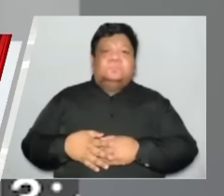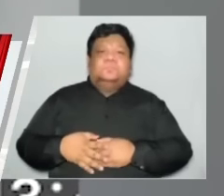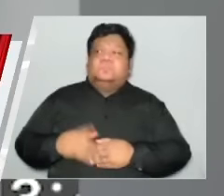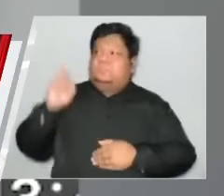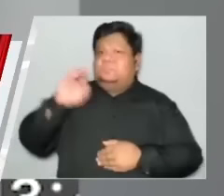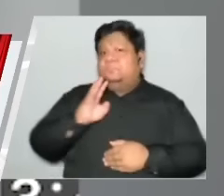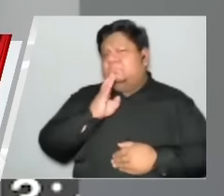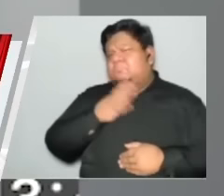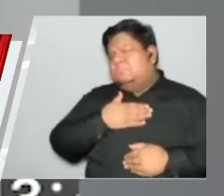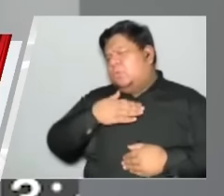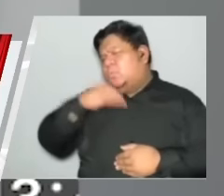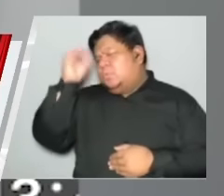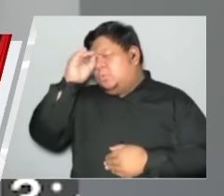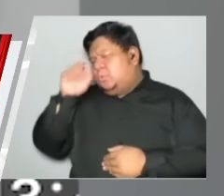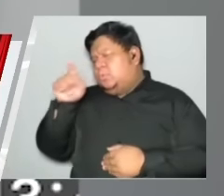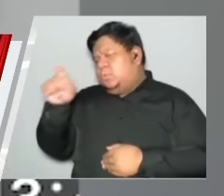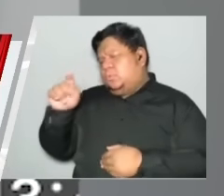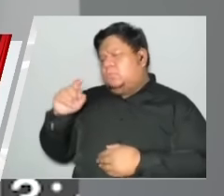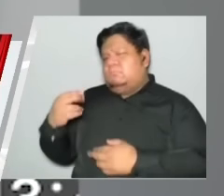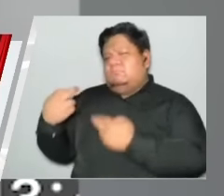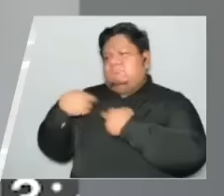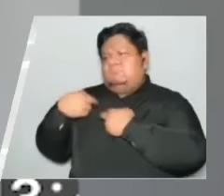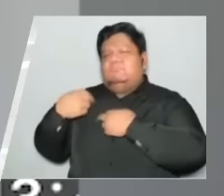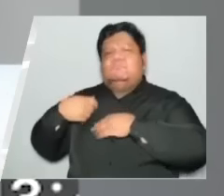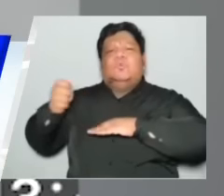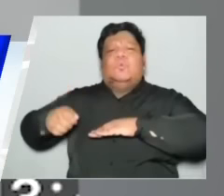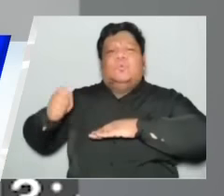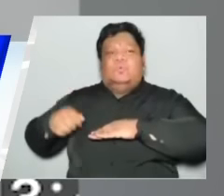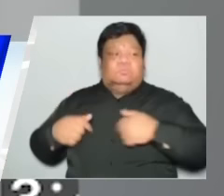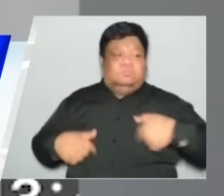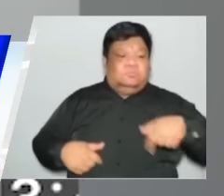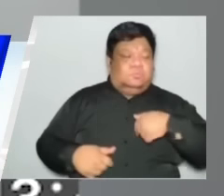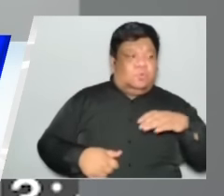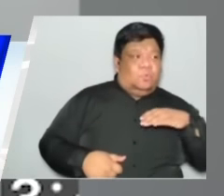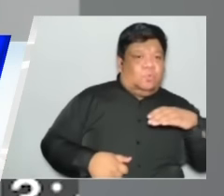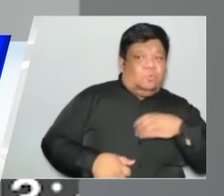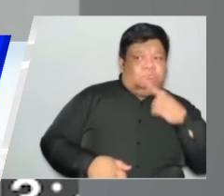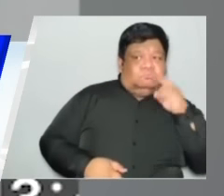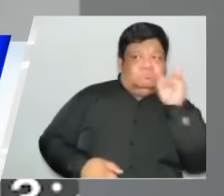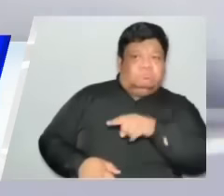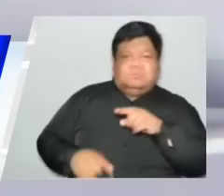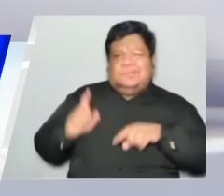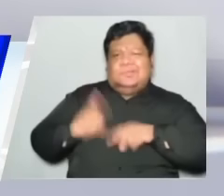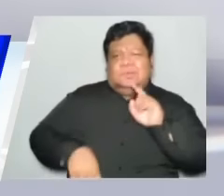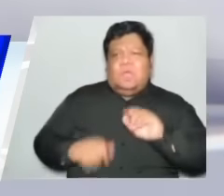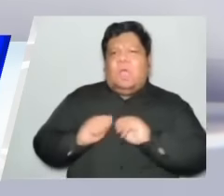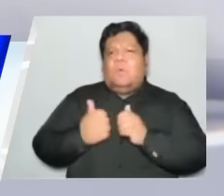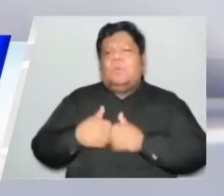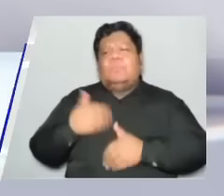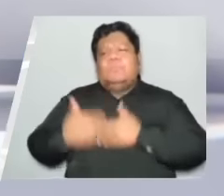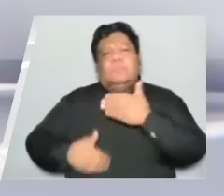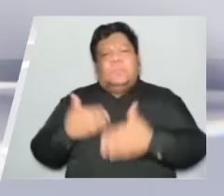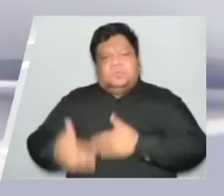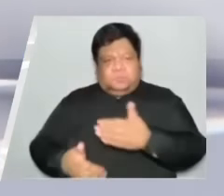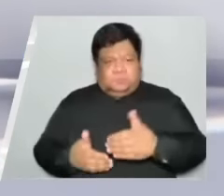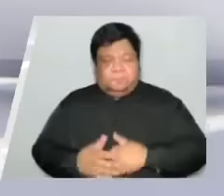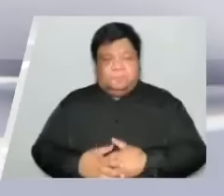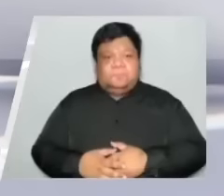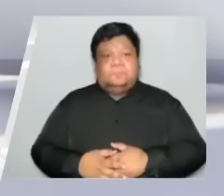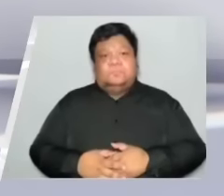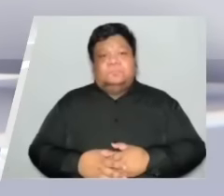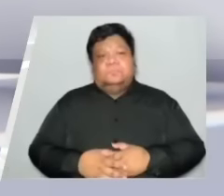may rules of procedure. Wala pong power yung legislative to impose upon them kung ano po yung magiging procedure nila. Tanong din ng Automobile